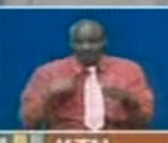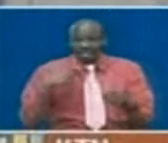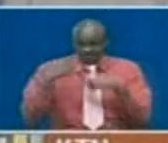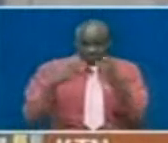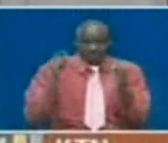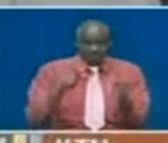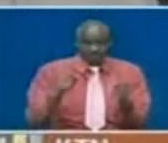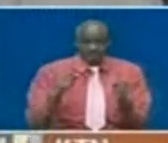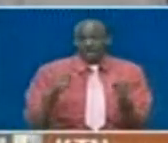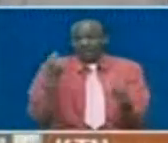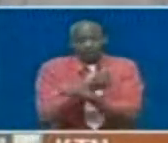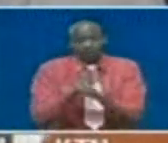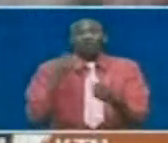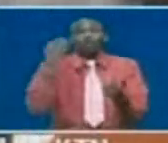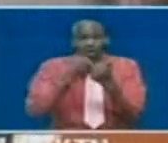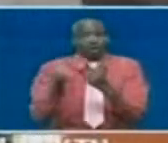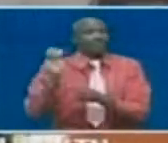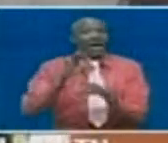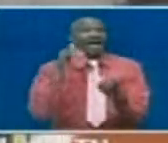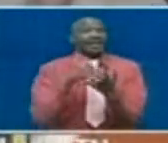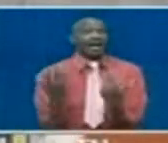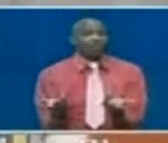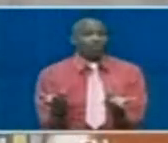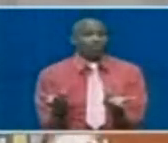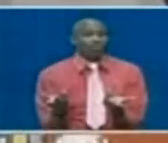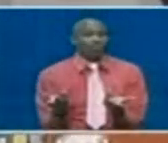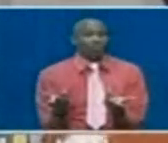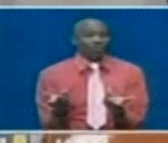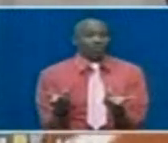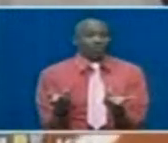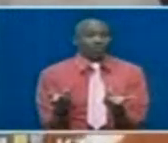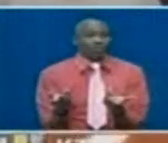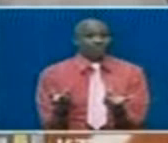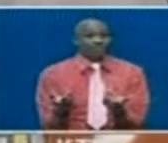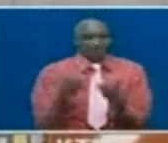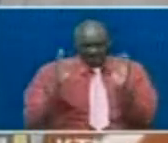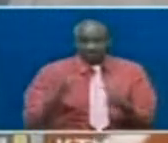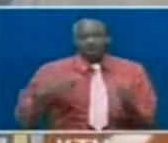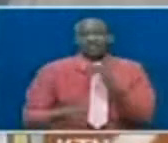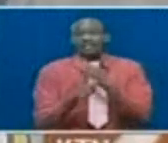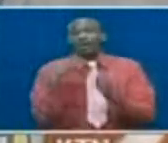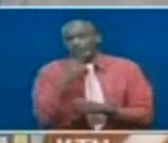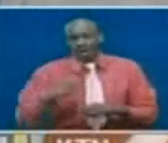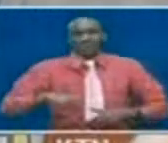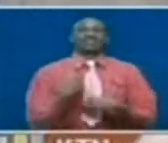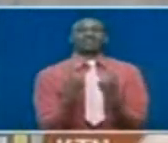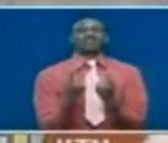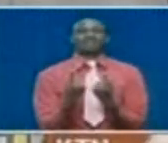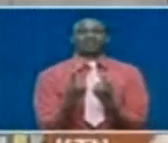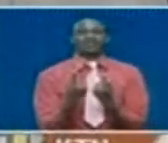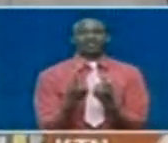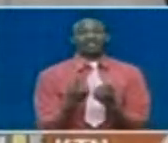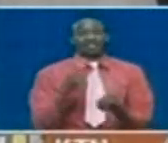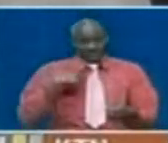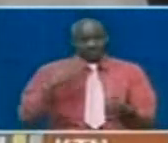that we can rehabilitate and use again, the country see in Darugu, and who is endangered? Ourselves. It